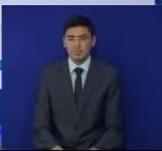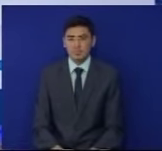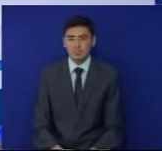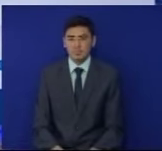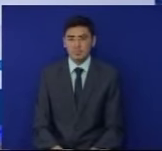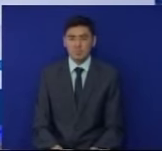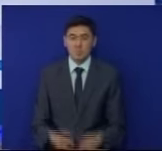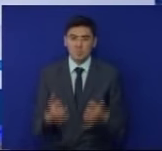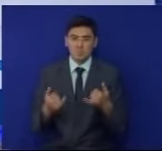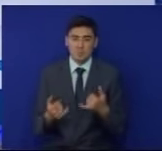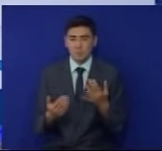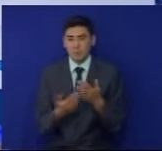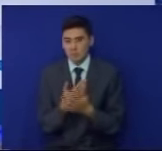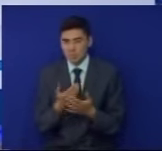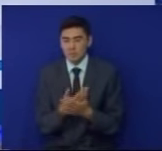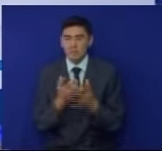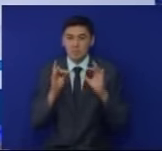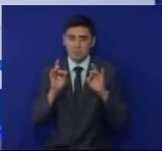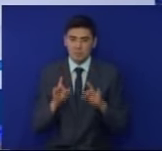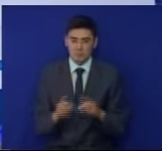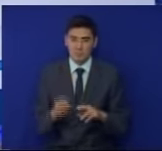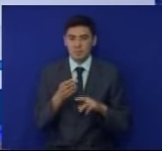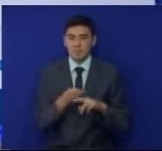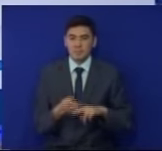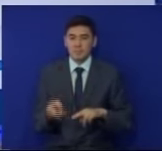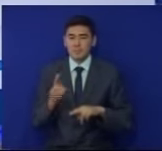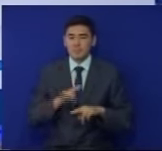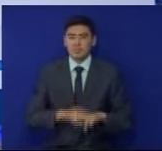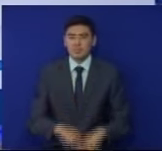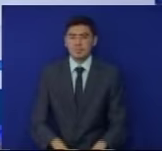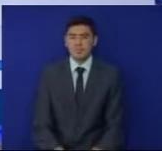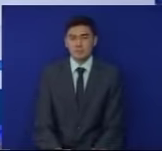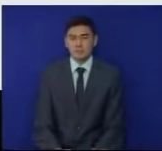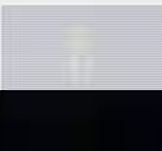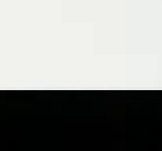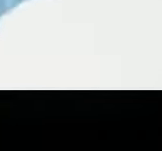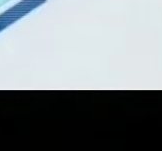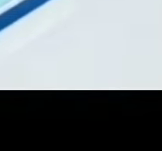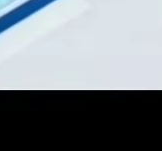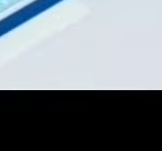Таковы были новости на сегодняшний день, а мы с вами прощаемся. Всего доброго, до новых встреч.